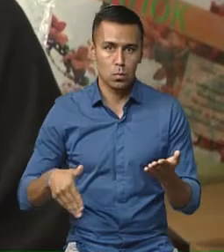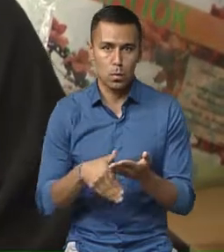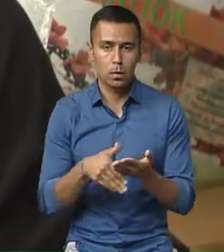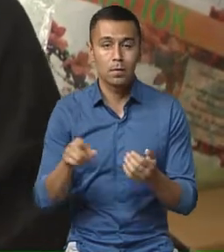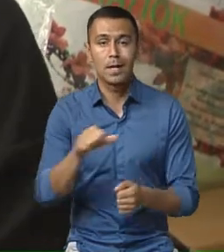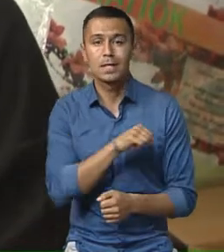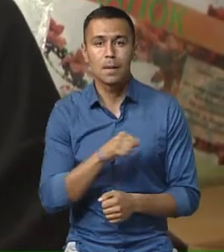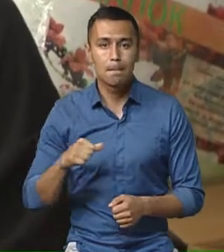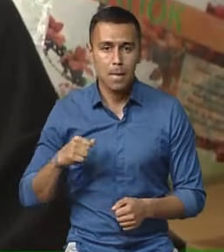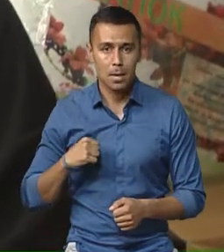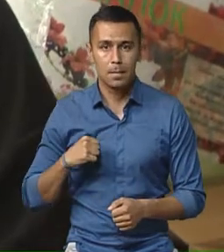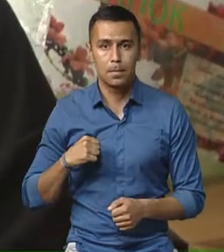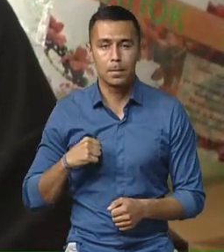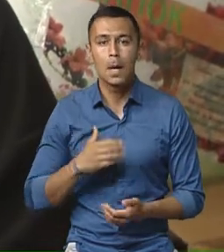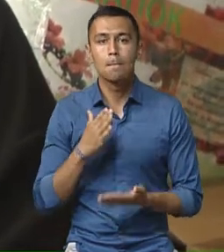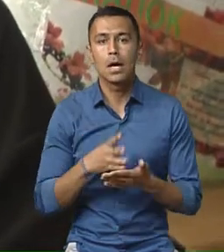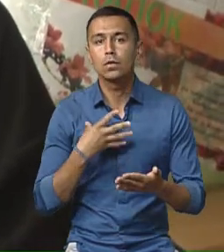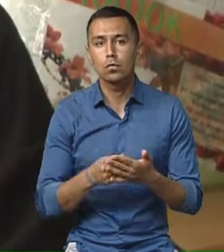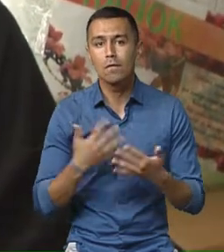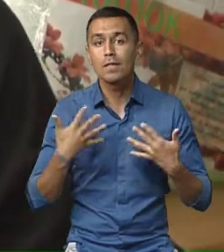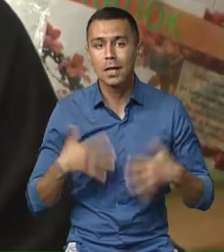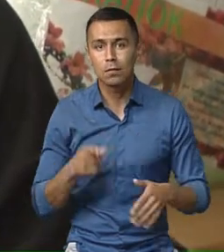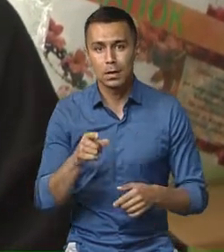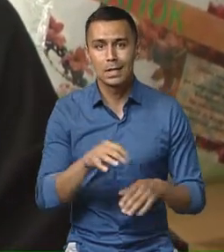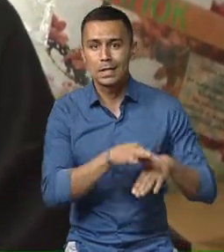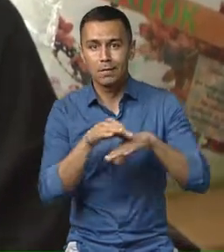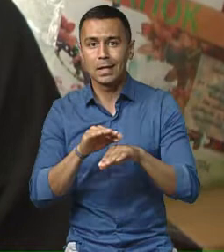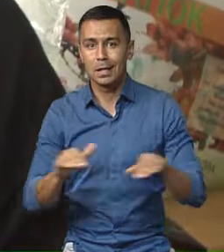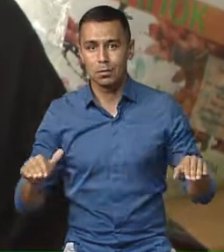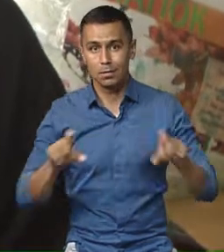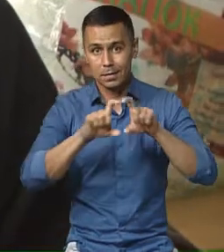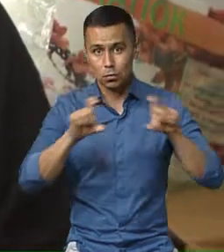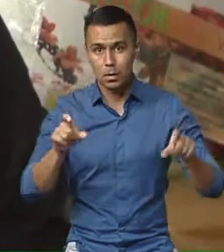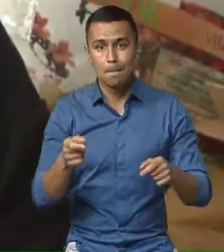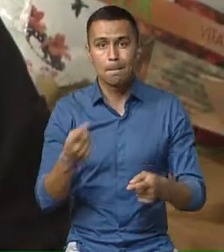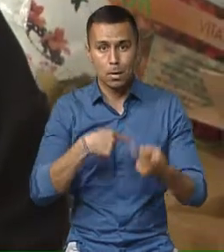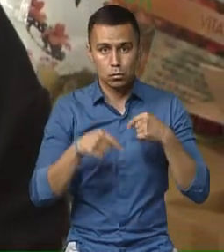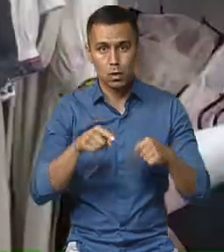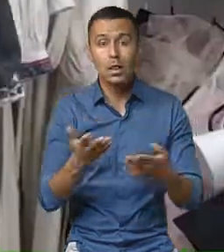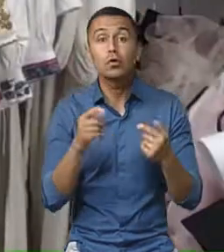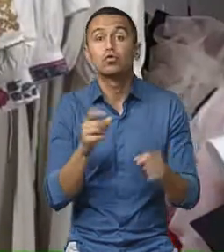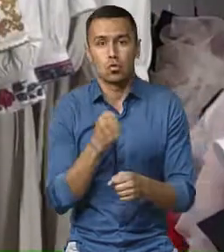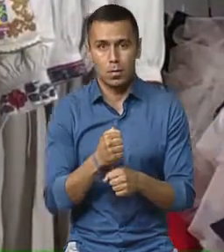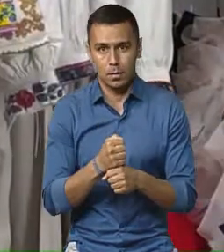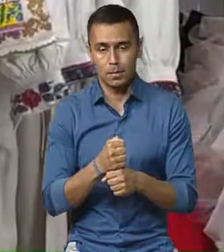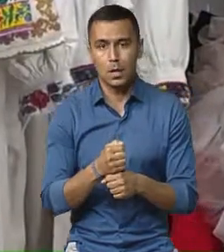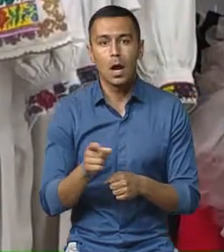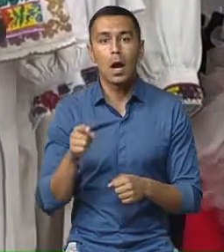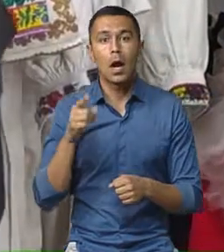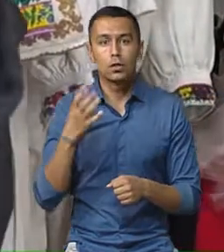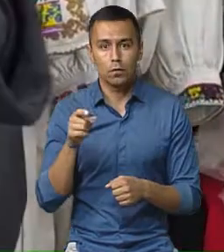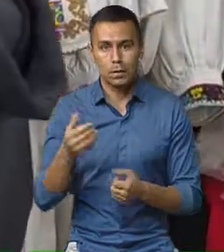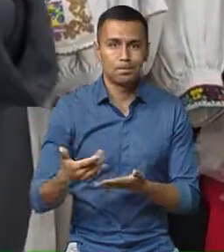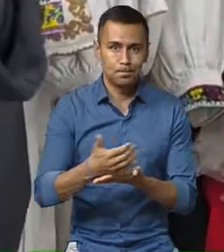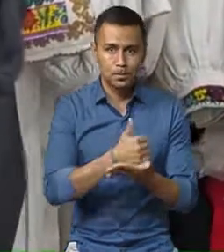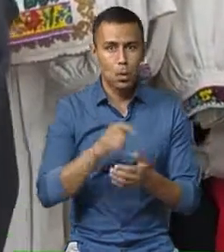сама має свою втрату, вона завела дитину в садочок і приходить сюди, Тамара, давай щось робити. А ще Тамара Яніна –